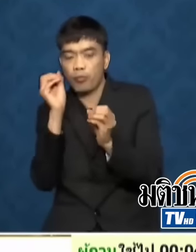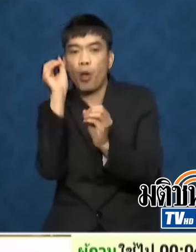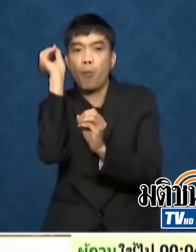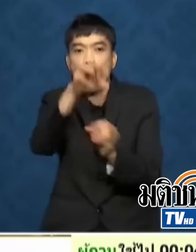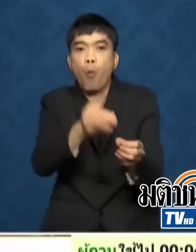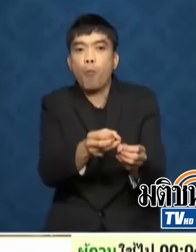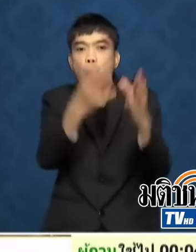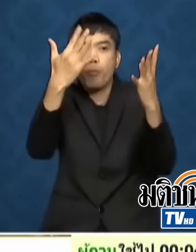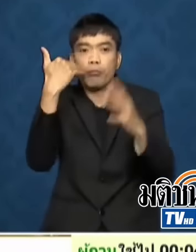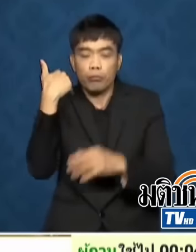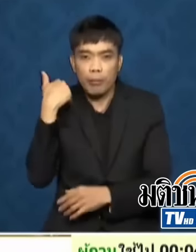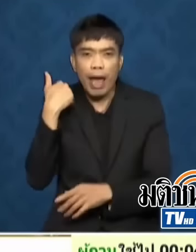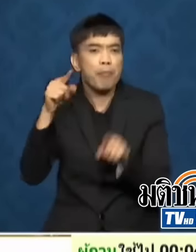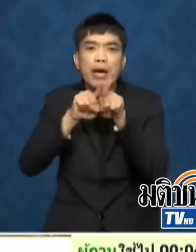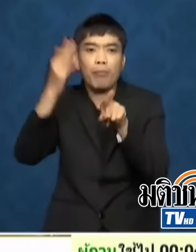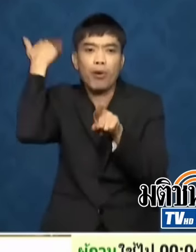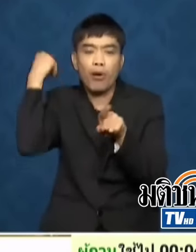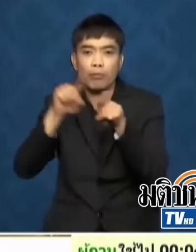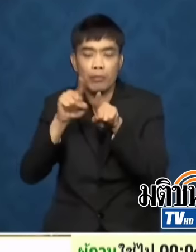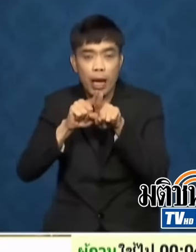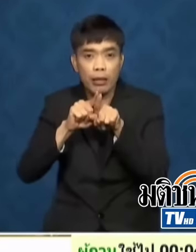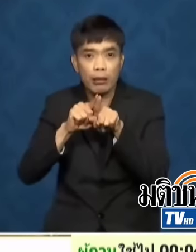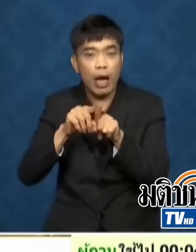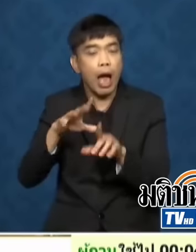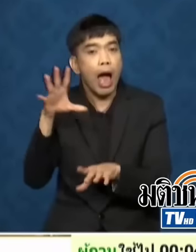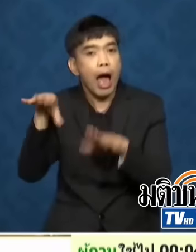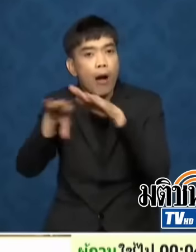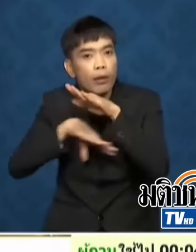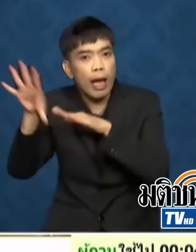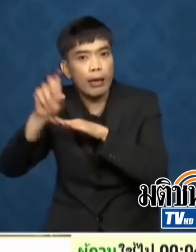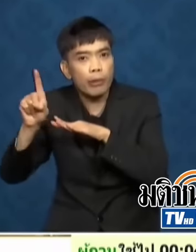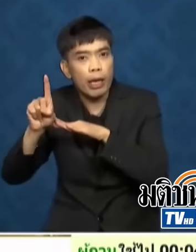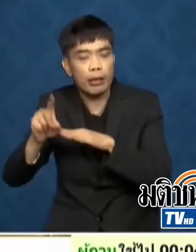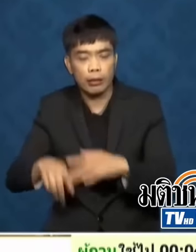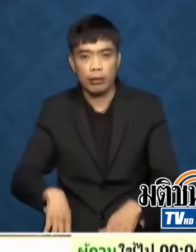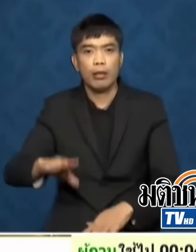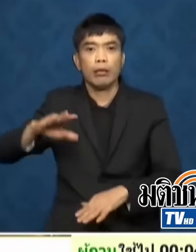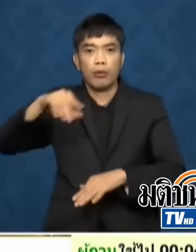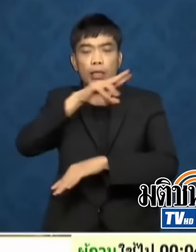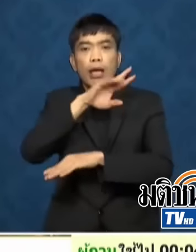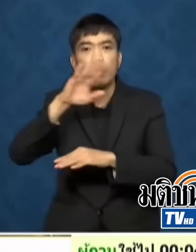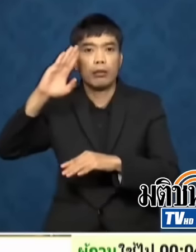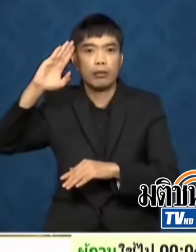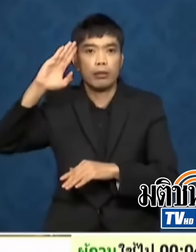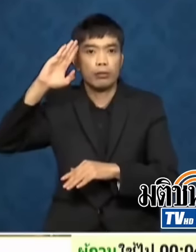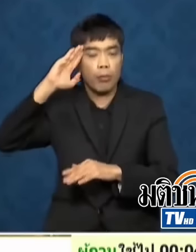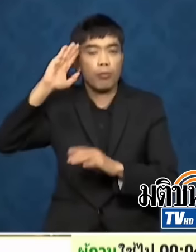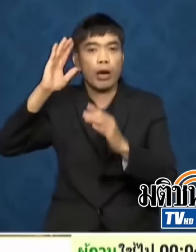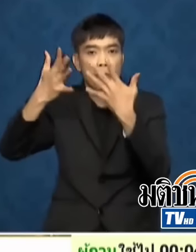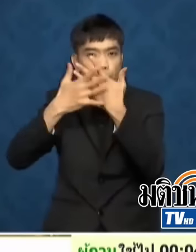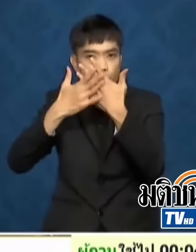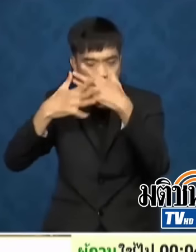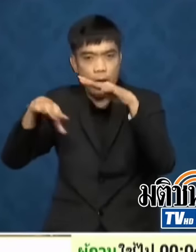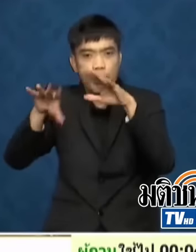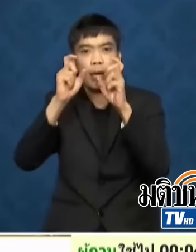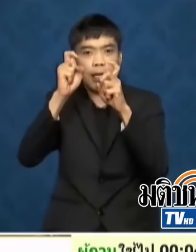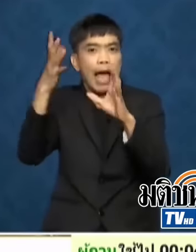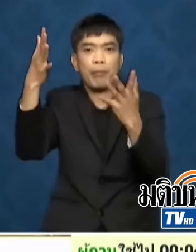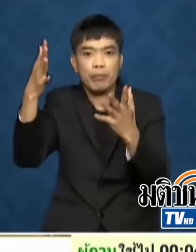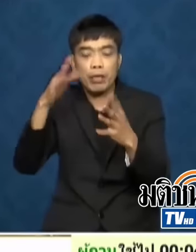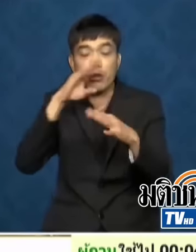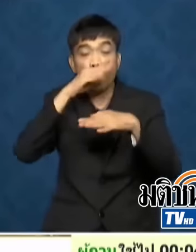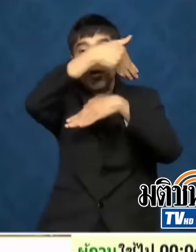ซึ่งควรจะเป็นพื้นที่ปลอดภัยอยู่แล้วมันไม่ปลอดภัยได้ยังไงฮะการไปพักรักษาตัวนะครับใน